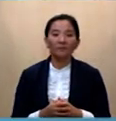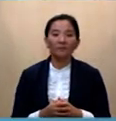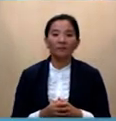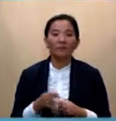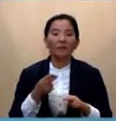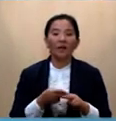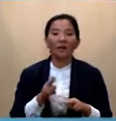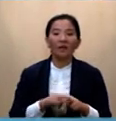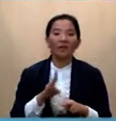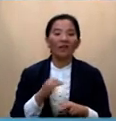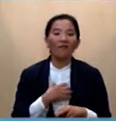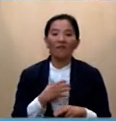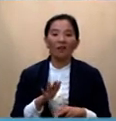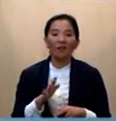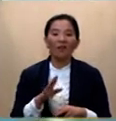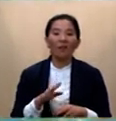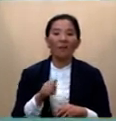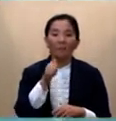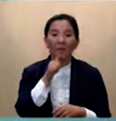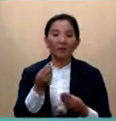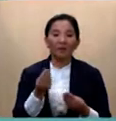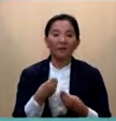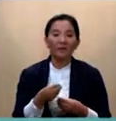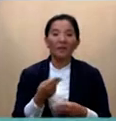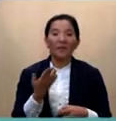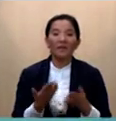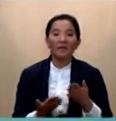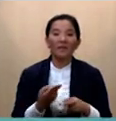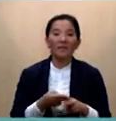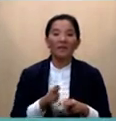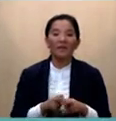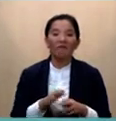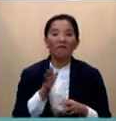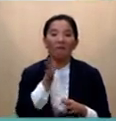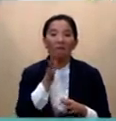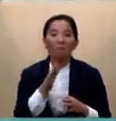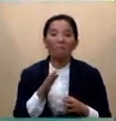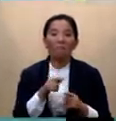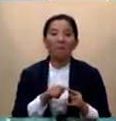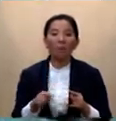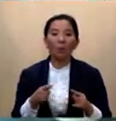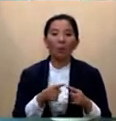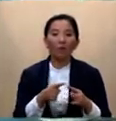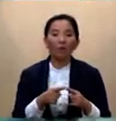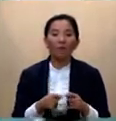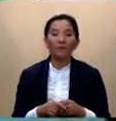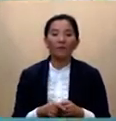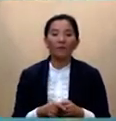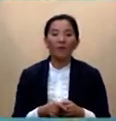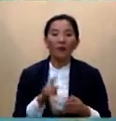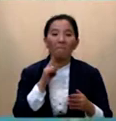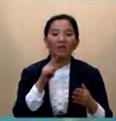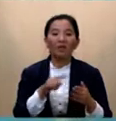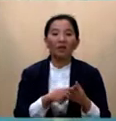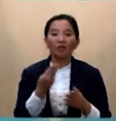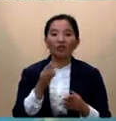Ну, это не важно, это дайте сюда. Если в момент углового мяч, стойте, попадает